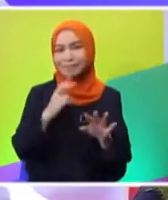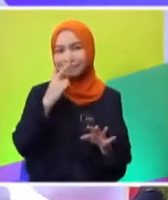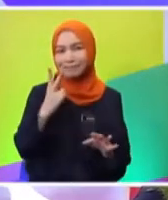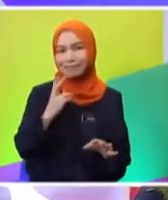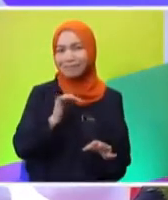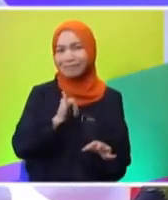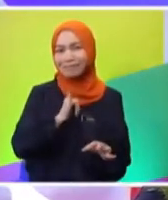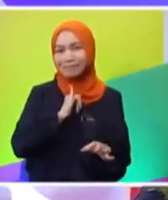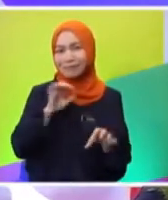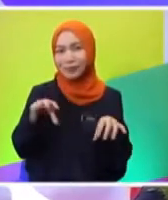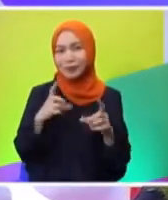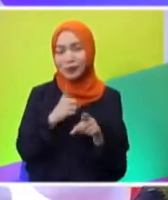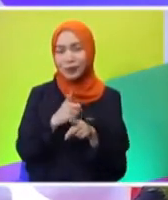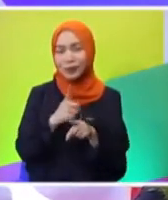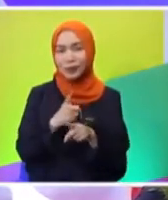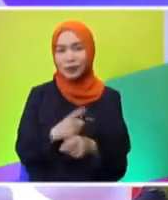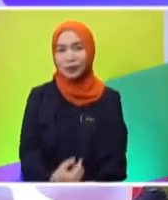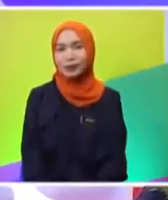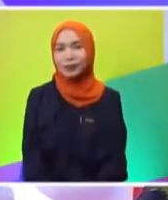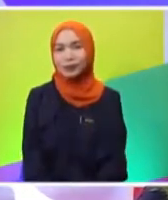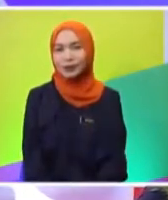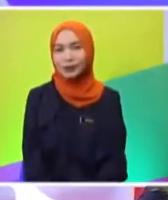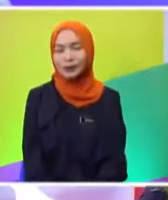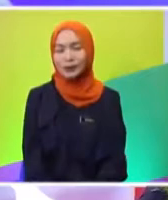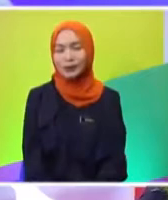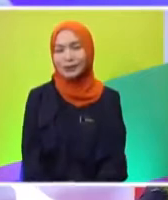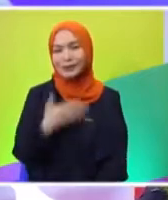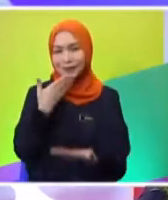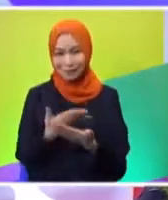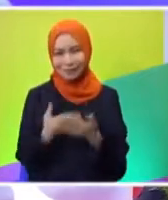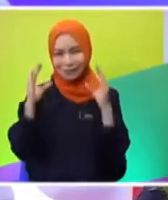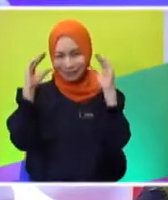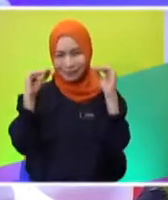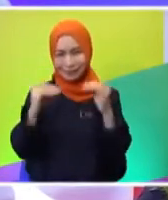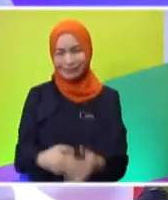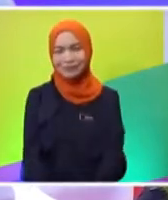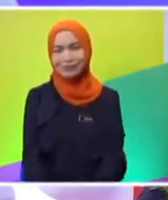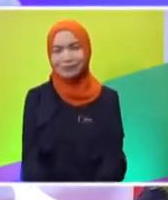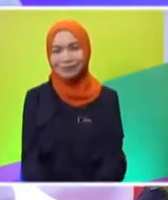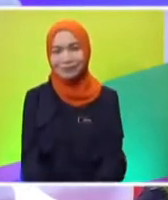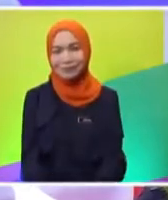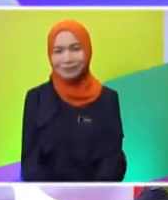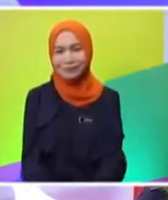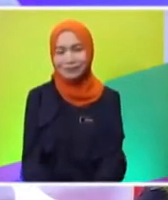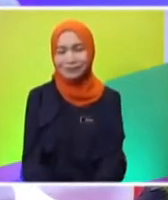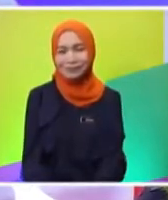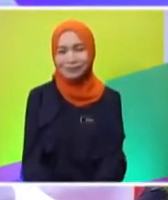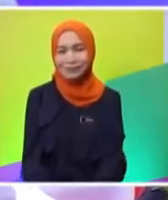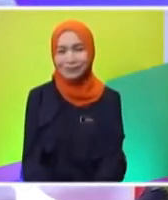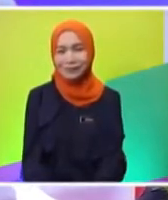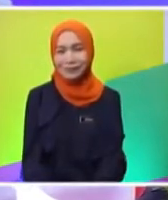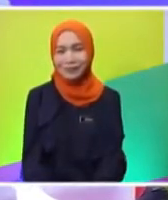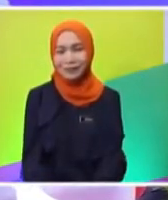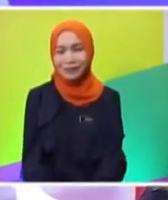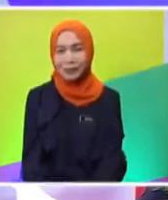tengok tengok pancurbatu bayi sirkuit soalnya sayur-sayur lupa dikasih oke dong